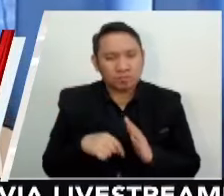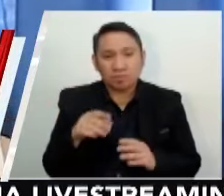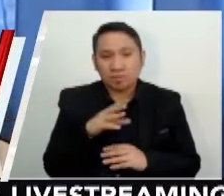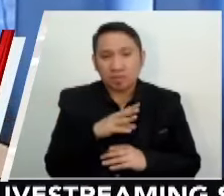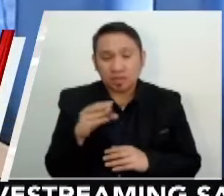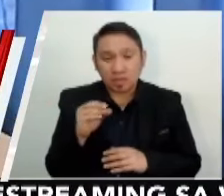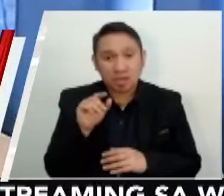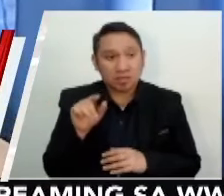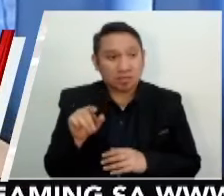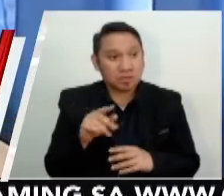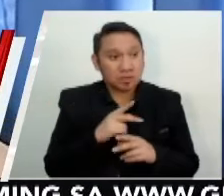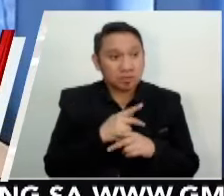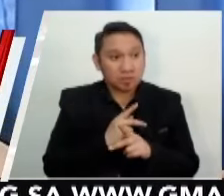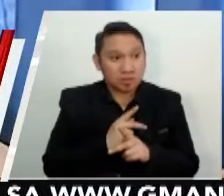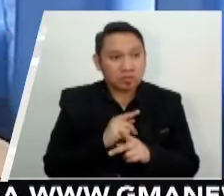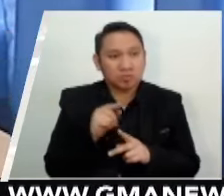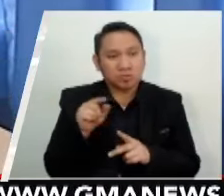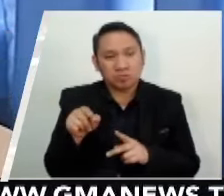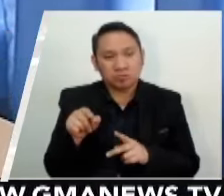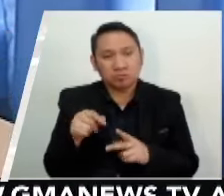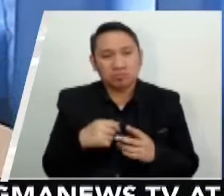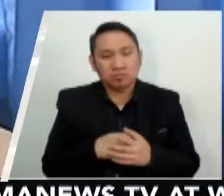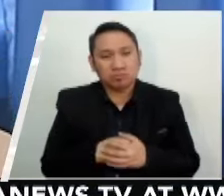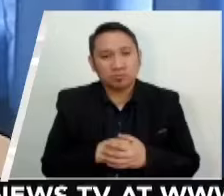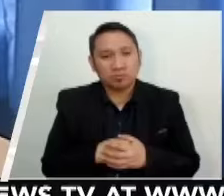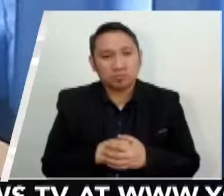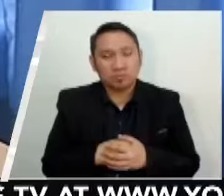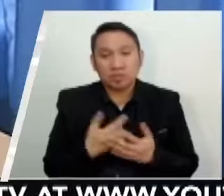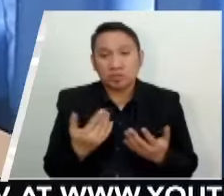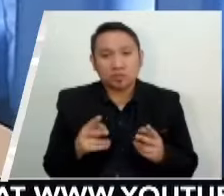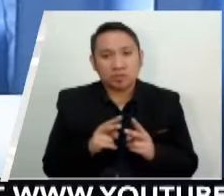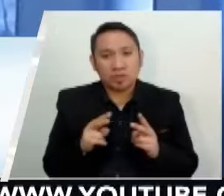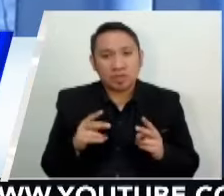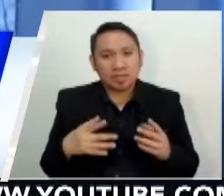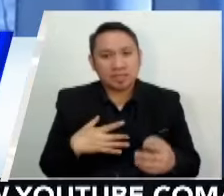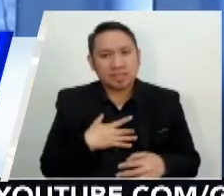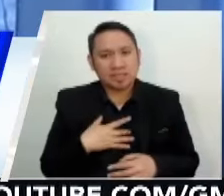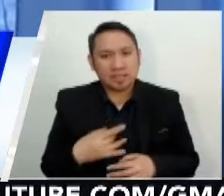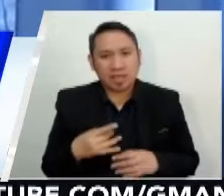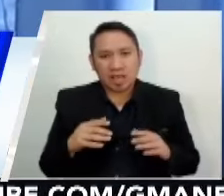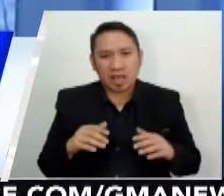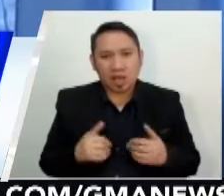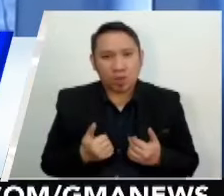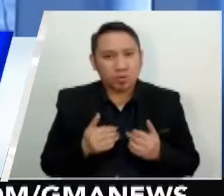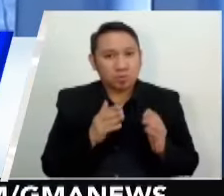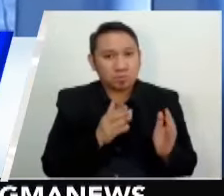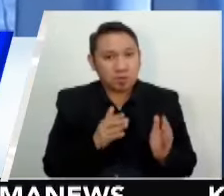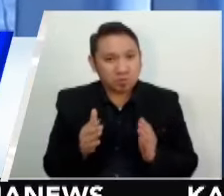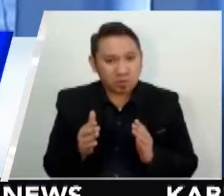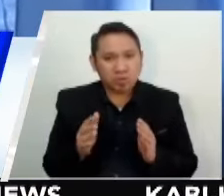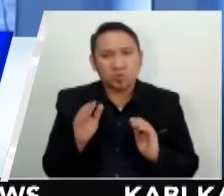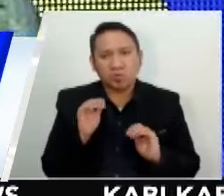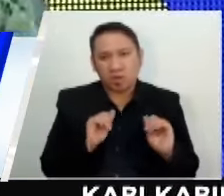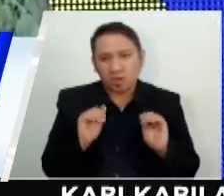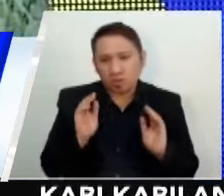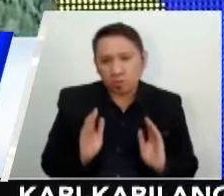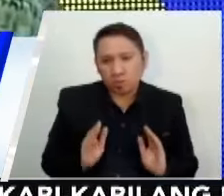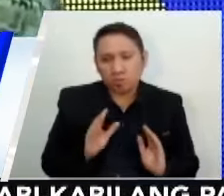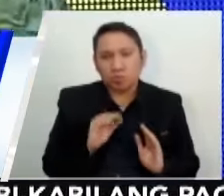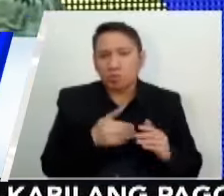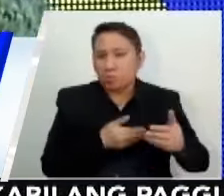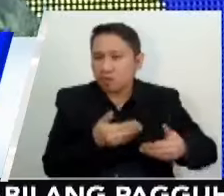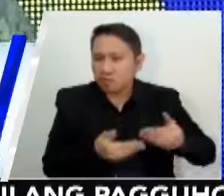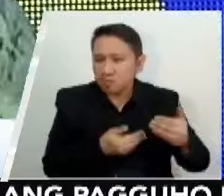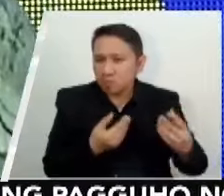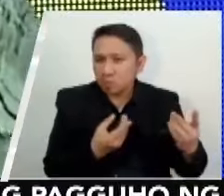Pulang Araw, interested silang malaman sa yung preparations namin as actors, yung mga proseso namin. These are just